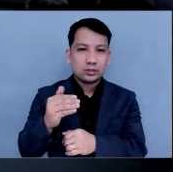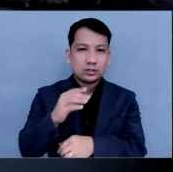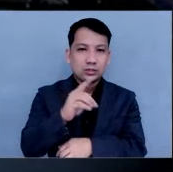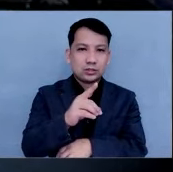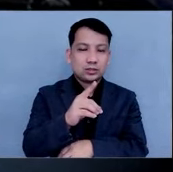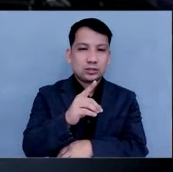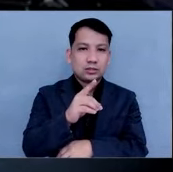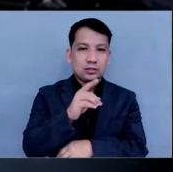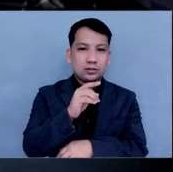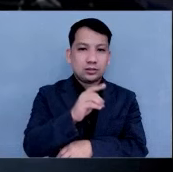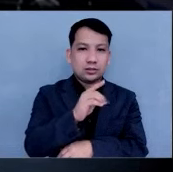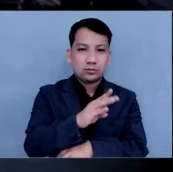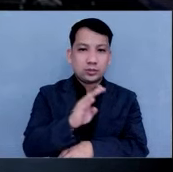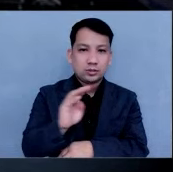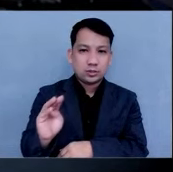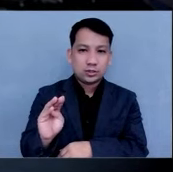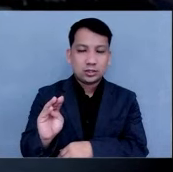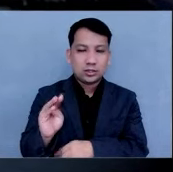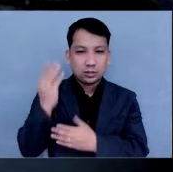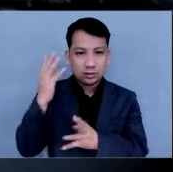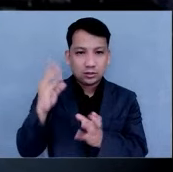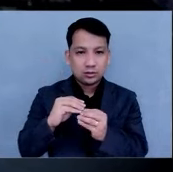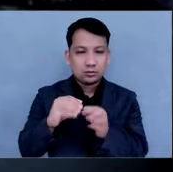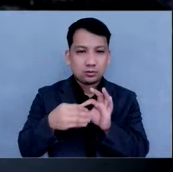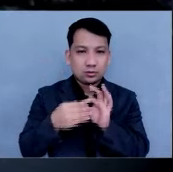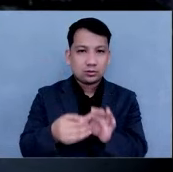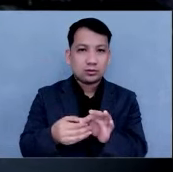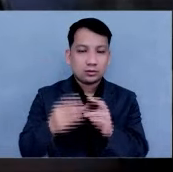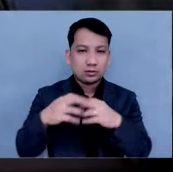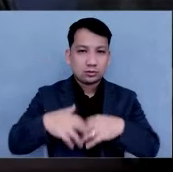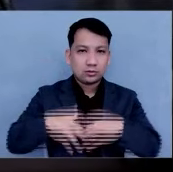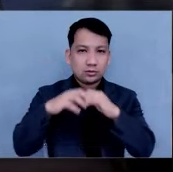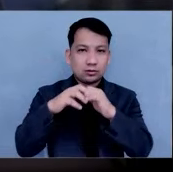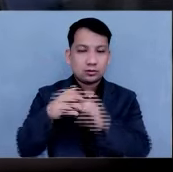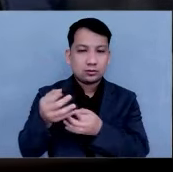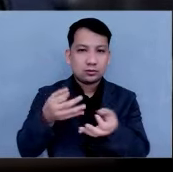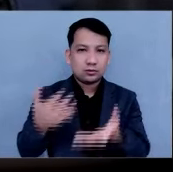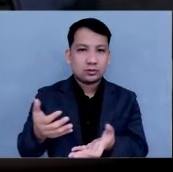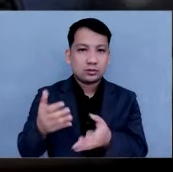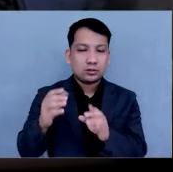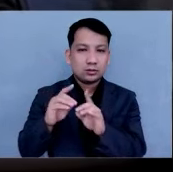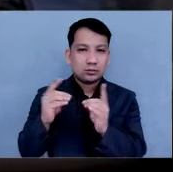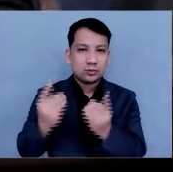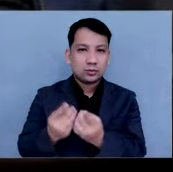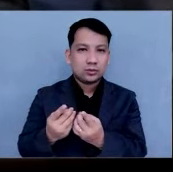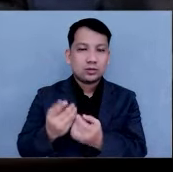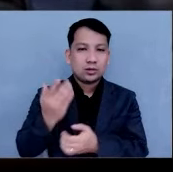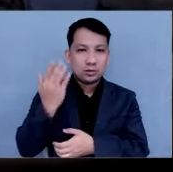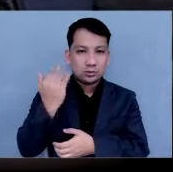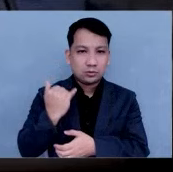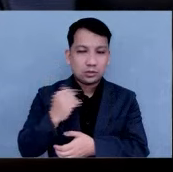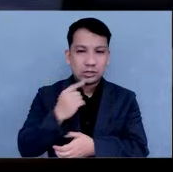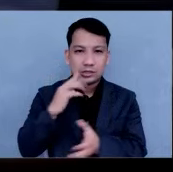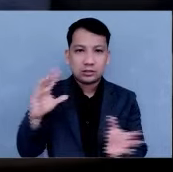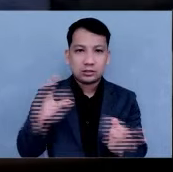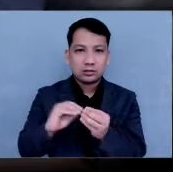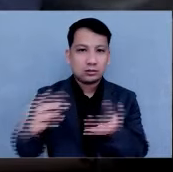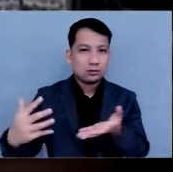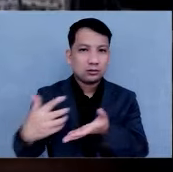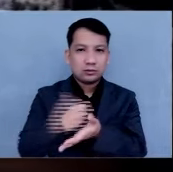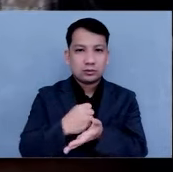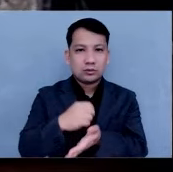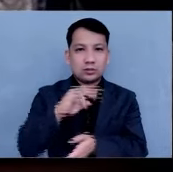ginagamit ang pondong ito para sa treatment at rehabilitation facilities ng ahensya pero imbis na buong ko